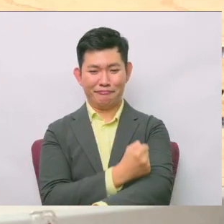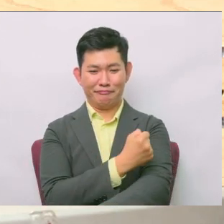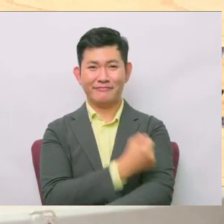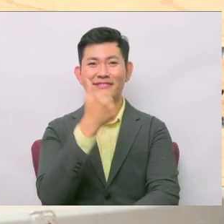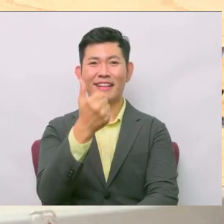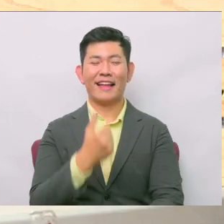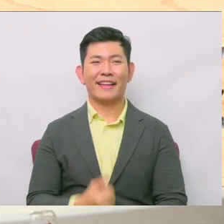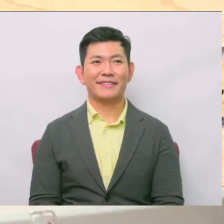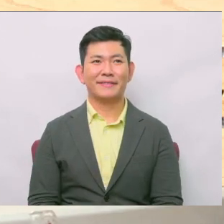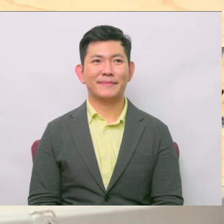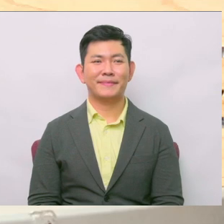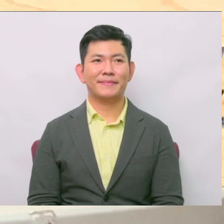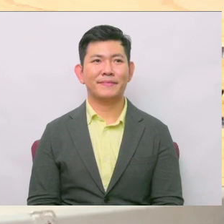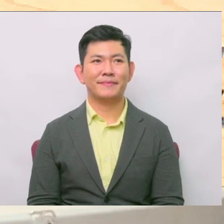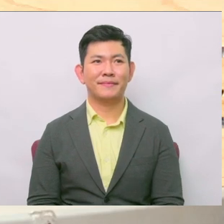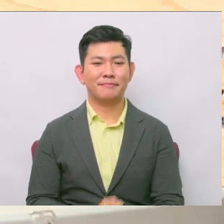เสร็จแล้ว